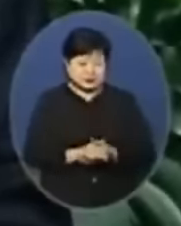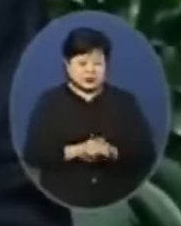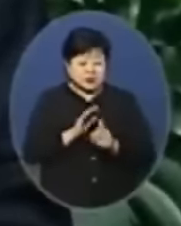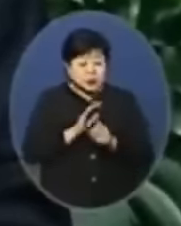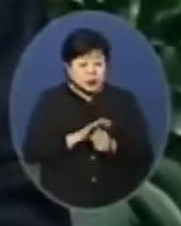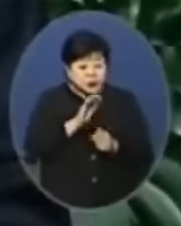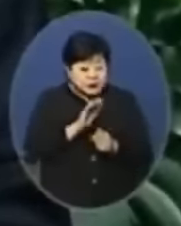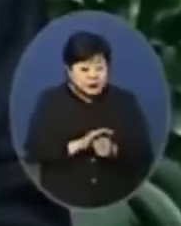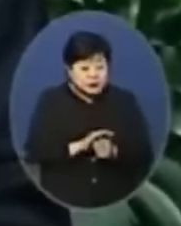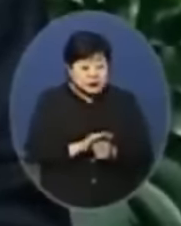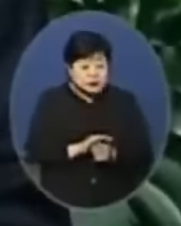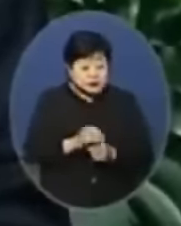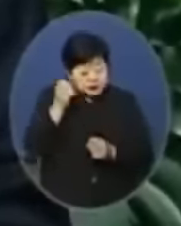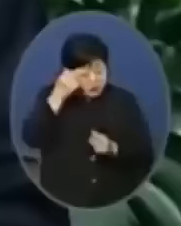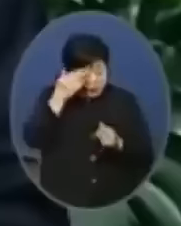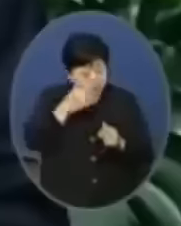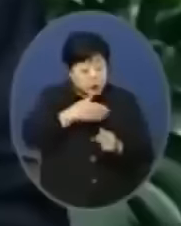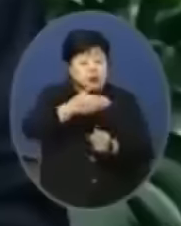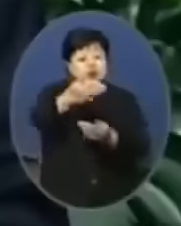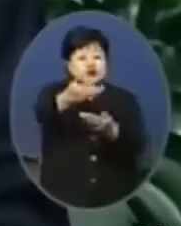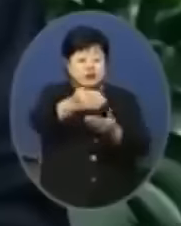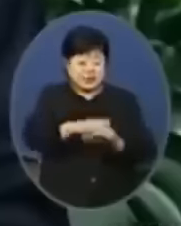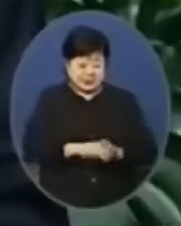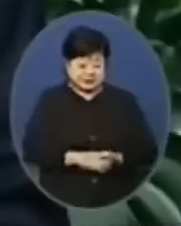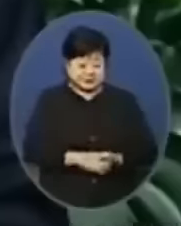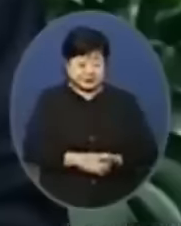돕는 보혜사 성령을 보내주시는 것입니다.